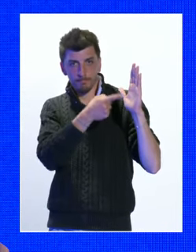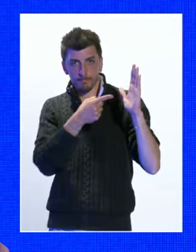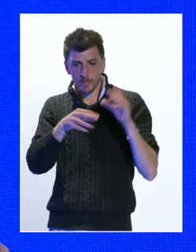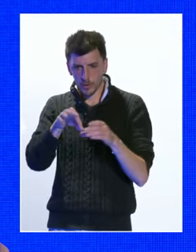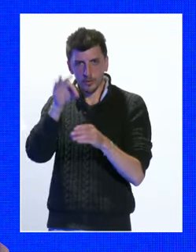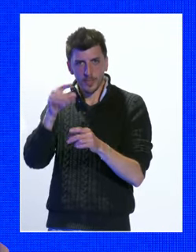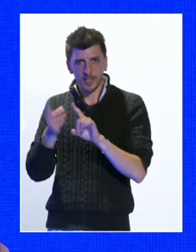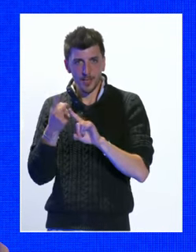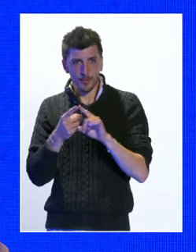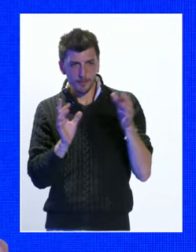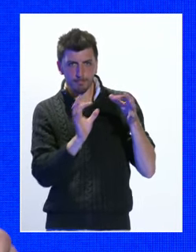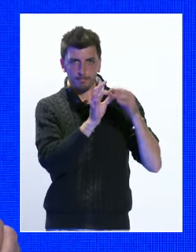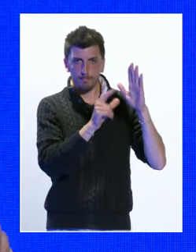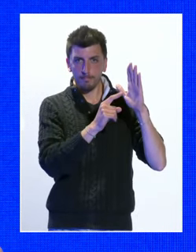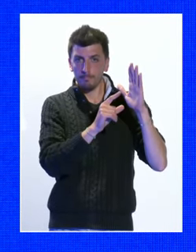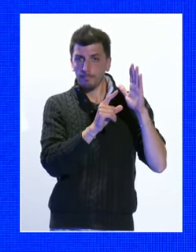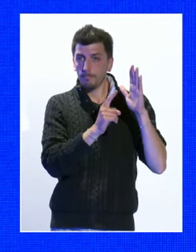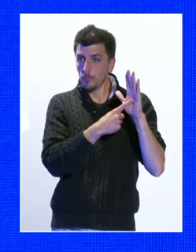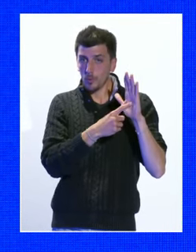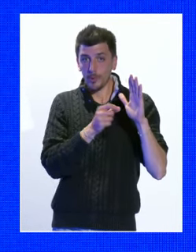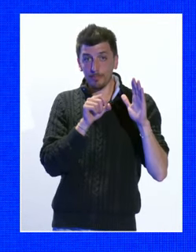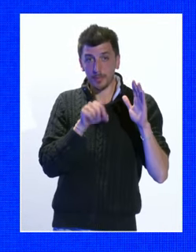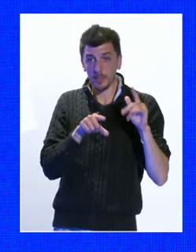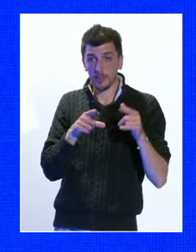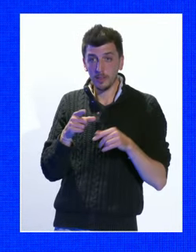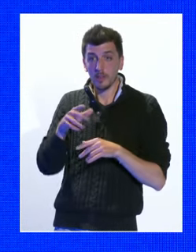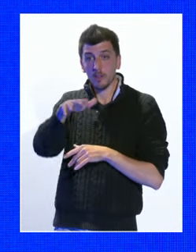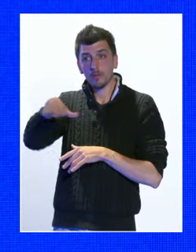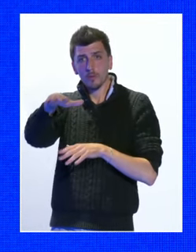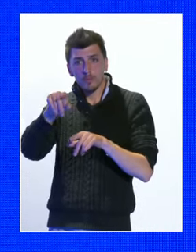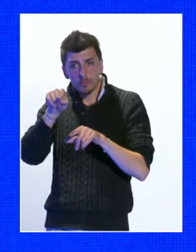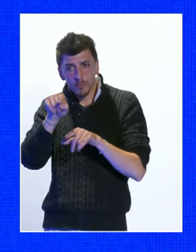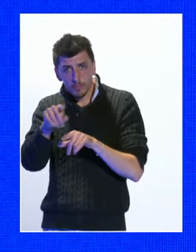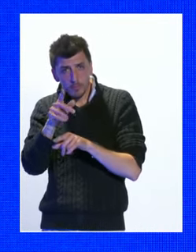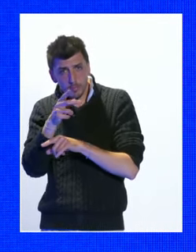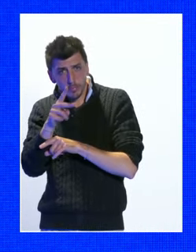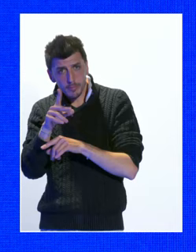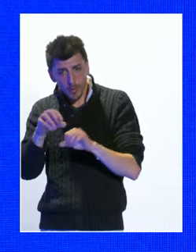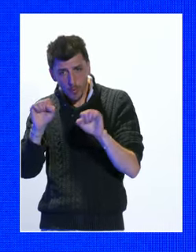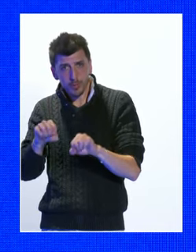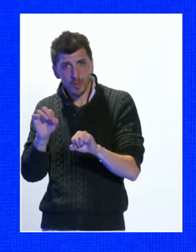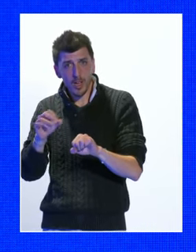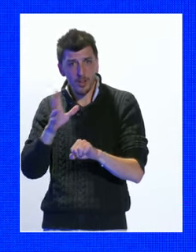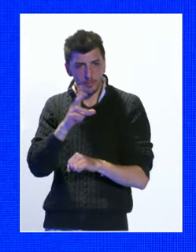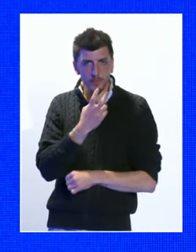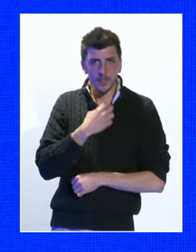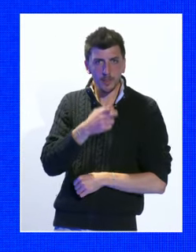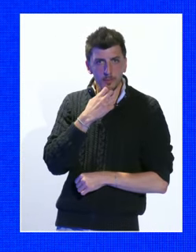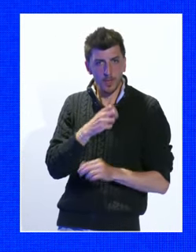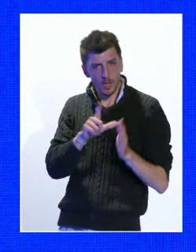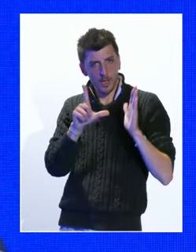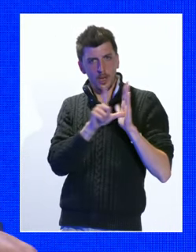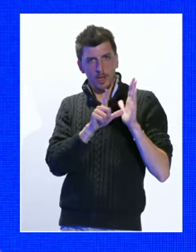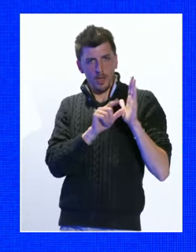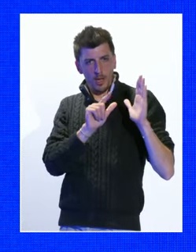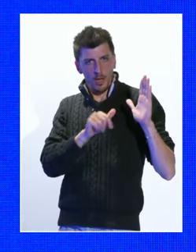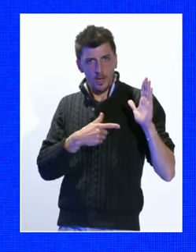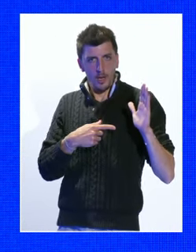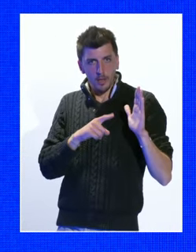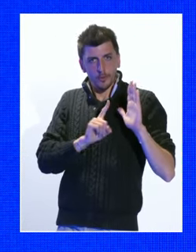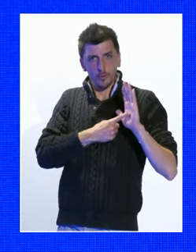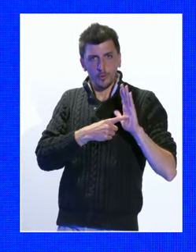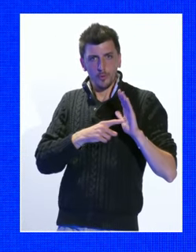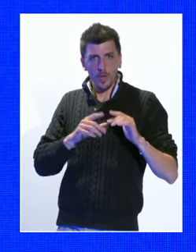suffrage. Vous avez le pouvoir, mais les citoyens ont la légitimité. Ce n'est pas votre bon plaisir de gouvernant qui